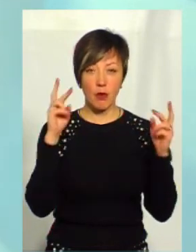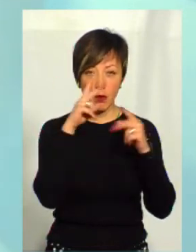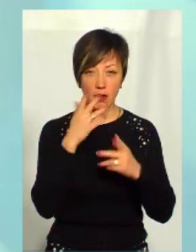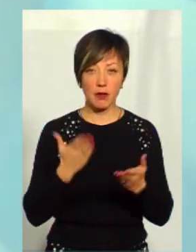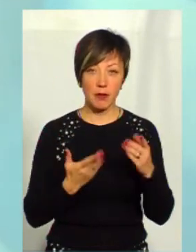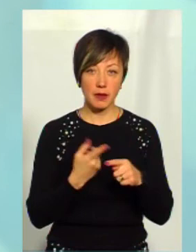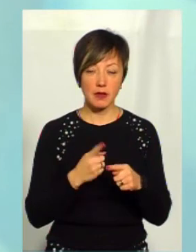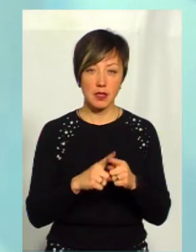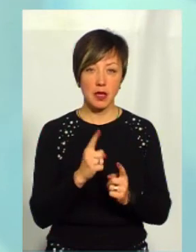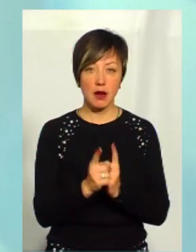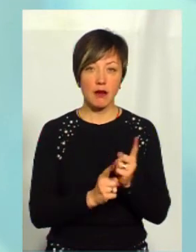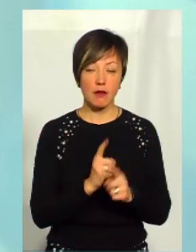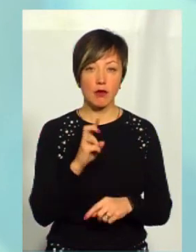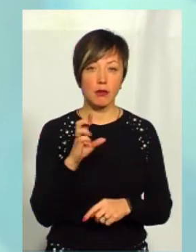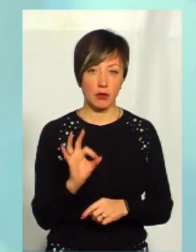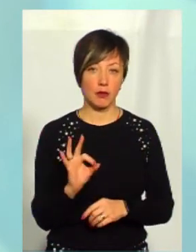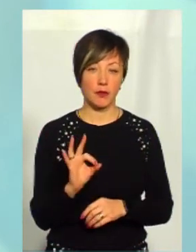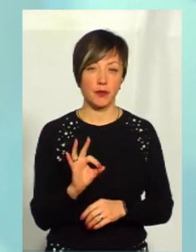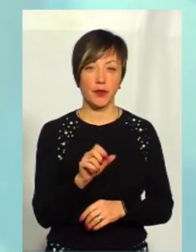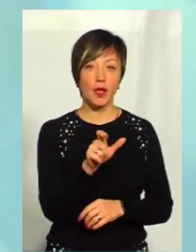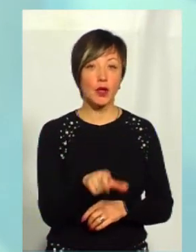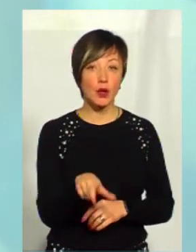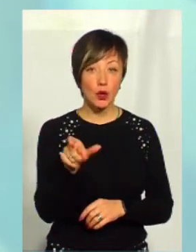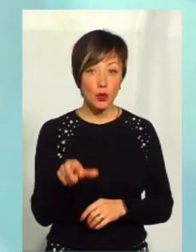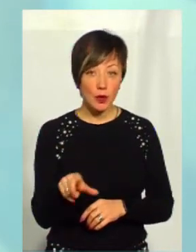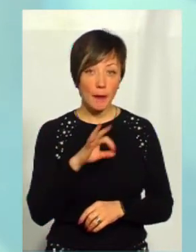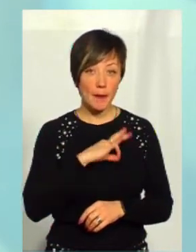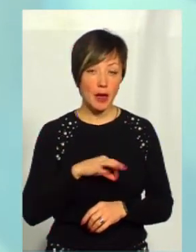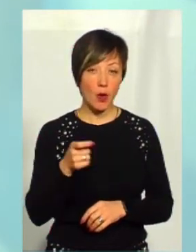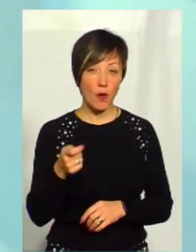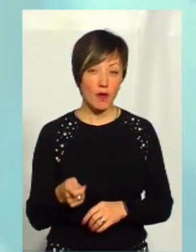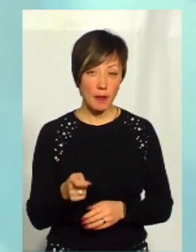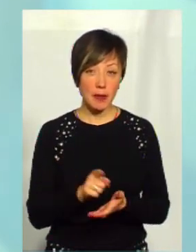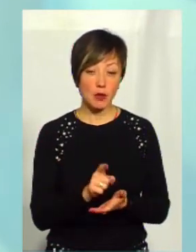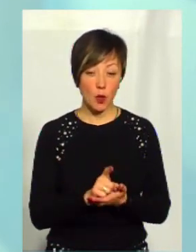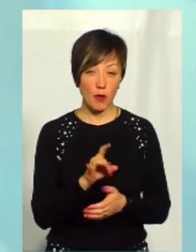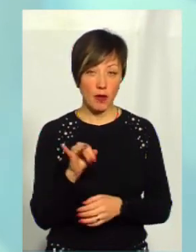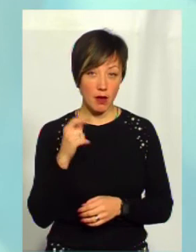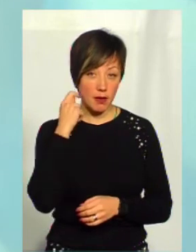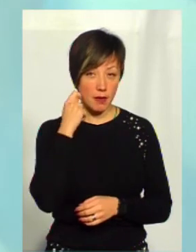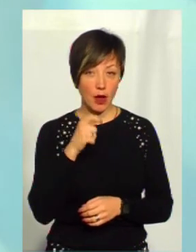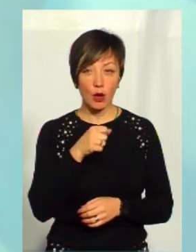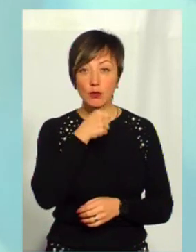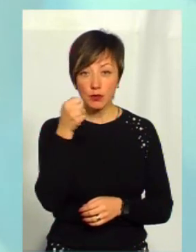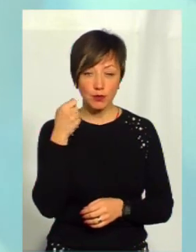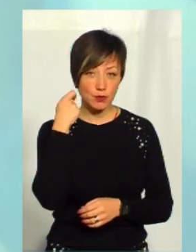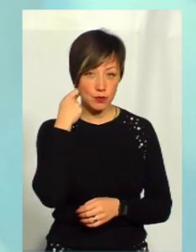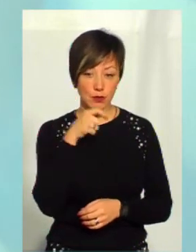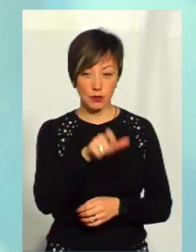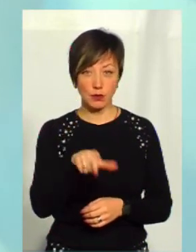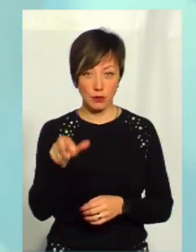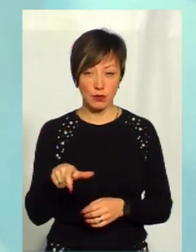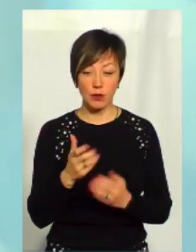помилка, напевно, в цій реформі, оскільки пенсіонери, пільговики, пенсіонери в основному, люди похилого віку,